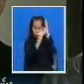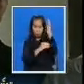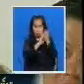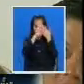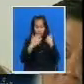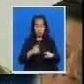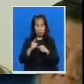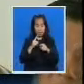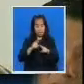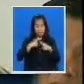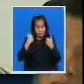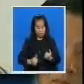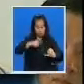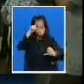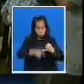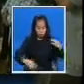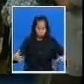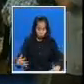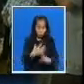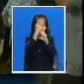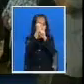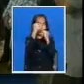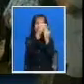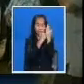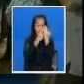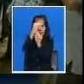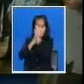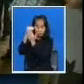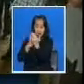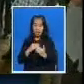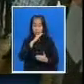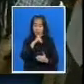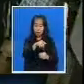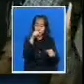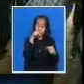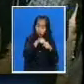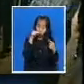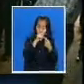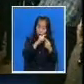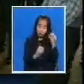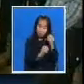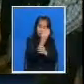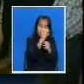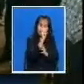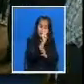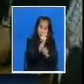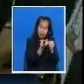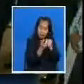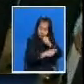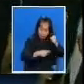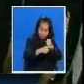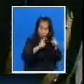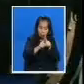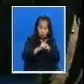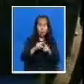ายในสิ้นเดือนนี้เนี่ยเราก็จะคำนวณก็แปลว่าถ้าคุณปลูกข้าวสมมติพันธุ์นี้นะฮะอยู่ในพื้นที่นี้อยู่ในนอกเขตชล